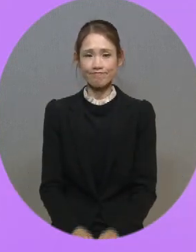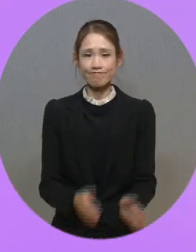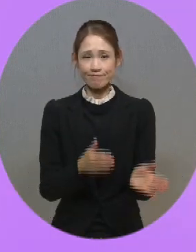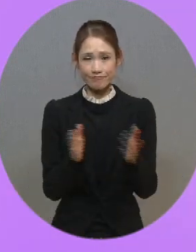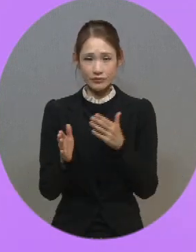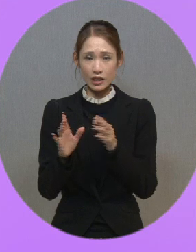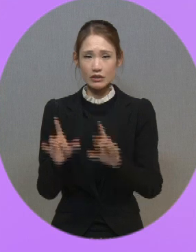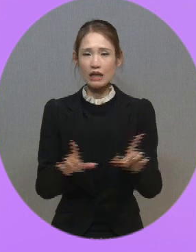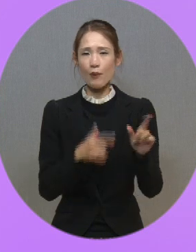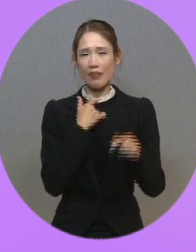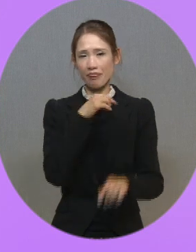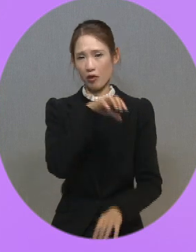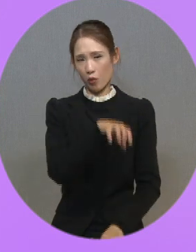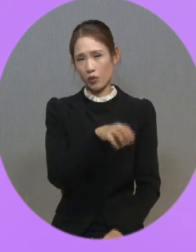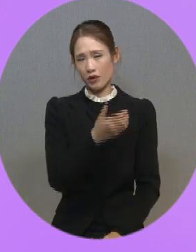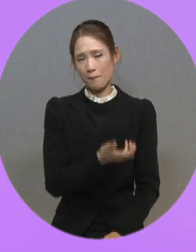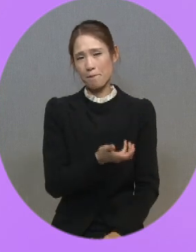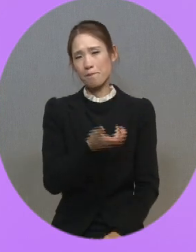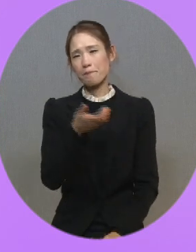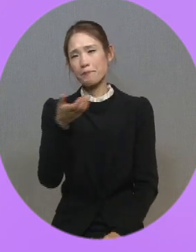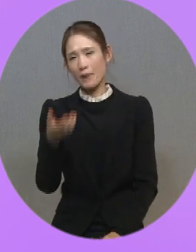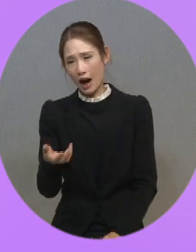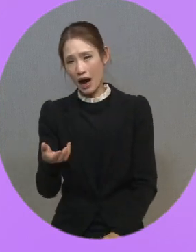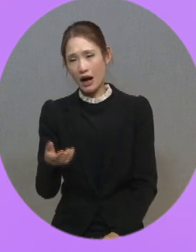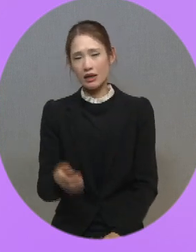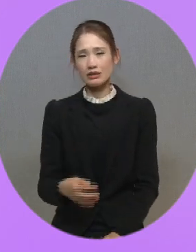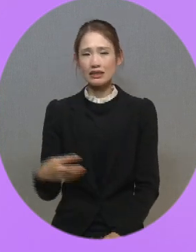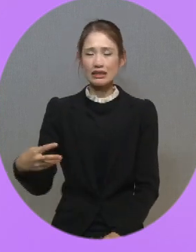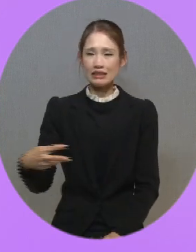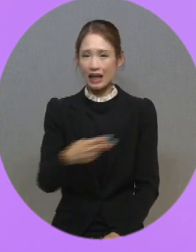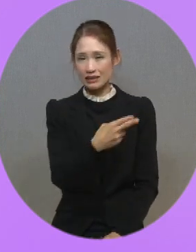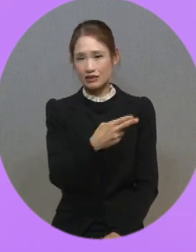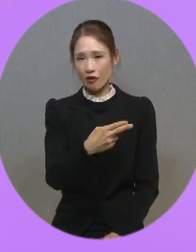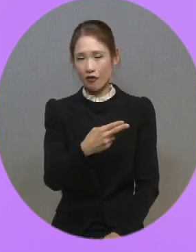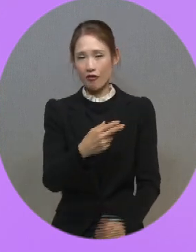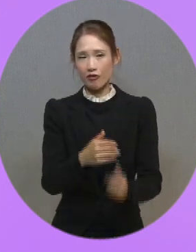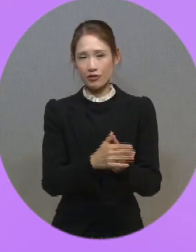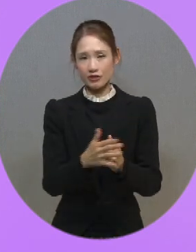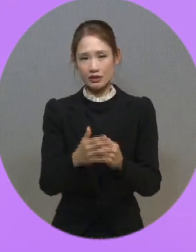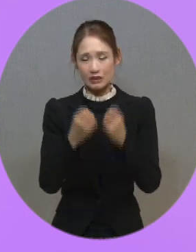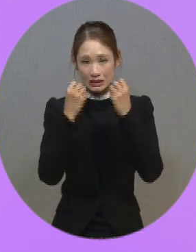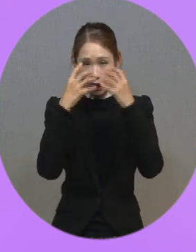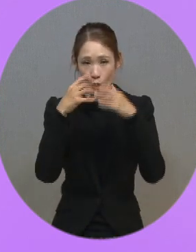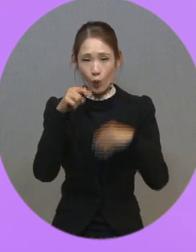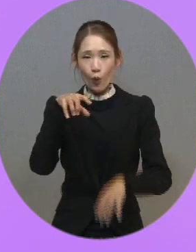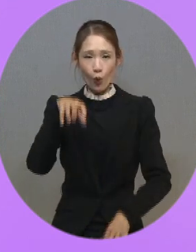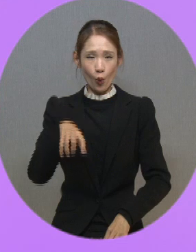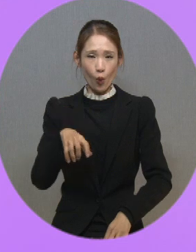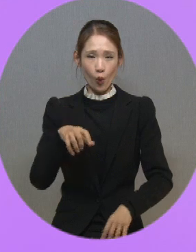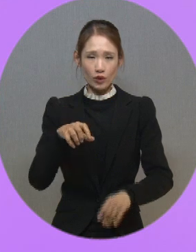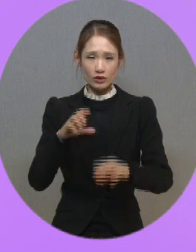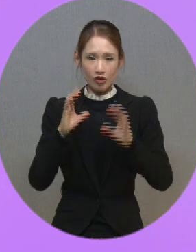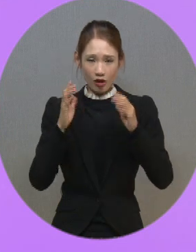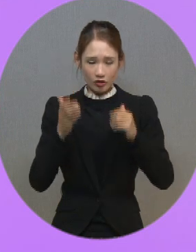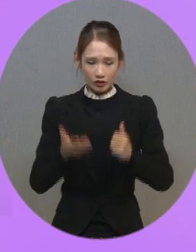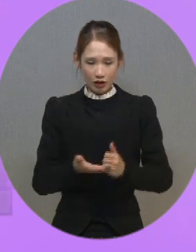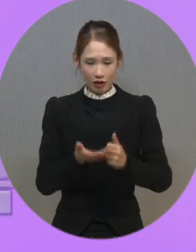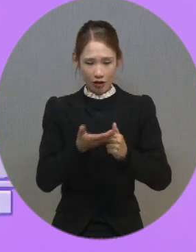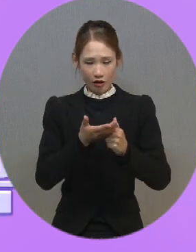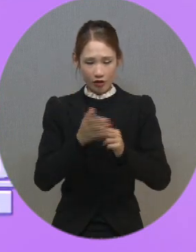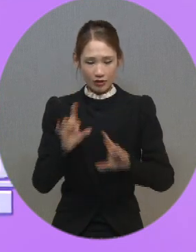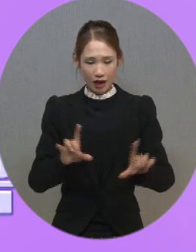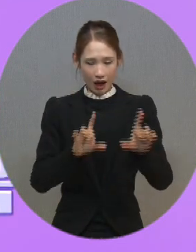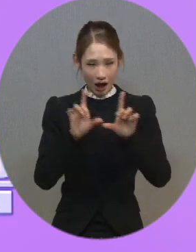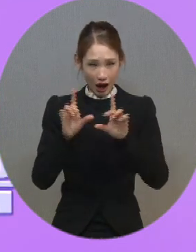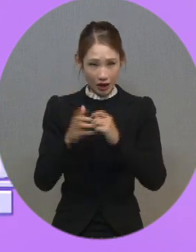살아오던 터전을 벗어나서 단절된 상태에서 새롭게 이 땅에서 자리를 잡아야 되는 그 과정에